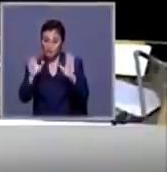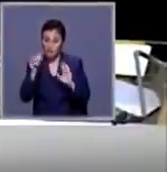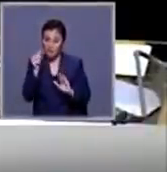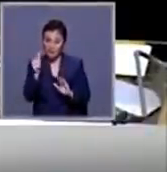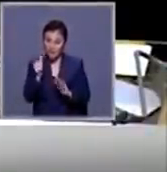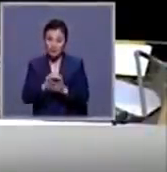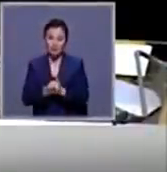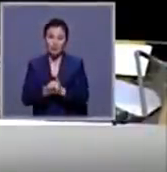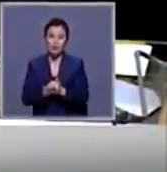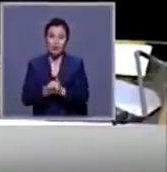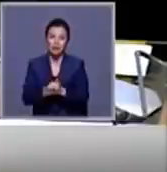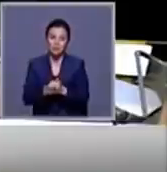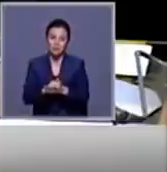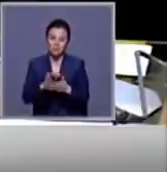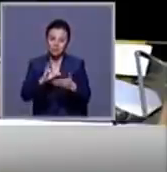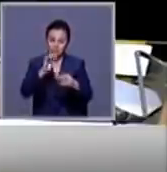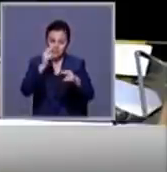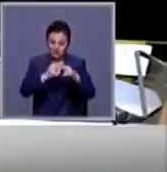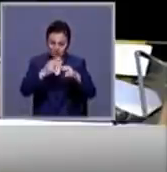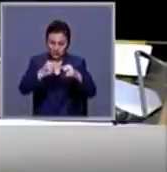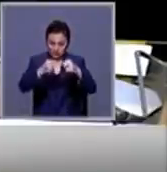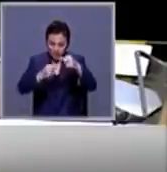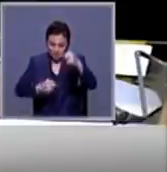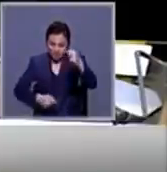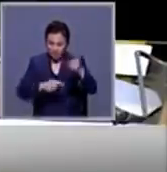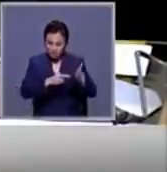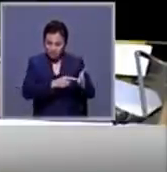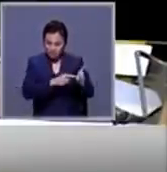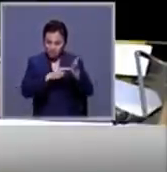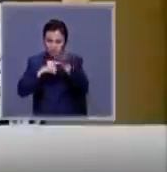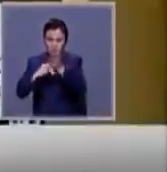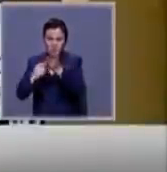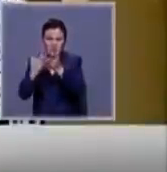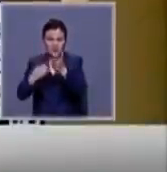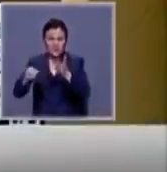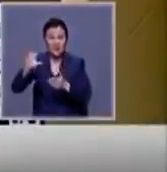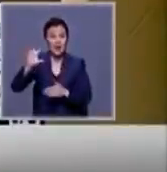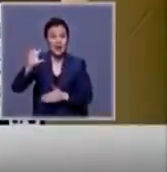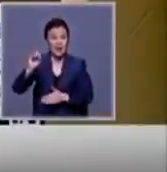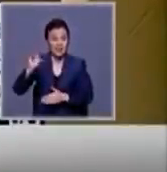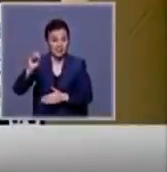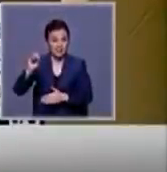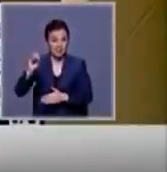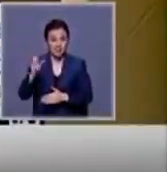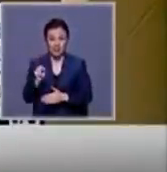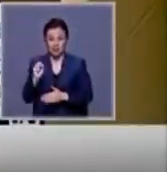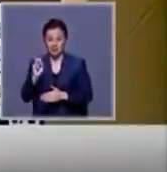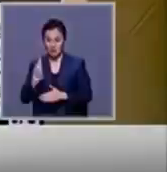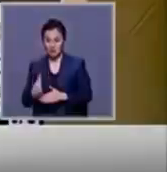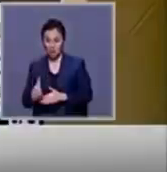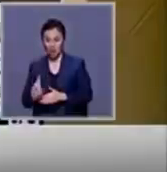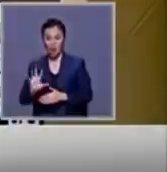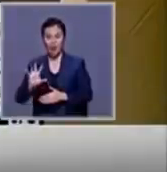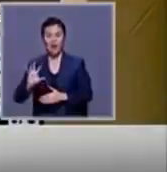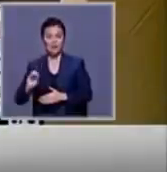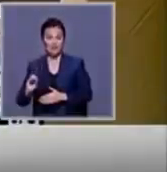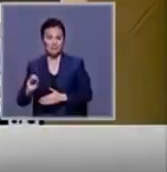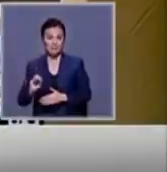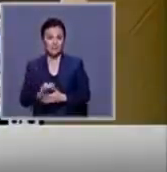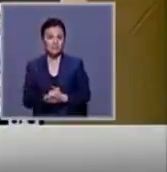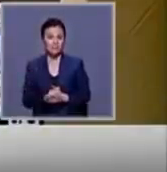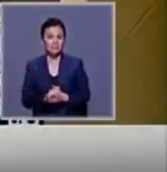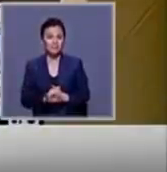การคัดเลือกให้คสช.คัดเลือกเป็นสว.ในขั้นตอนสุดท้ายให้เหลือ50คนและสำรองรายชื่อไว้อีก50ค